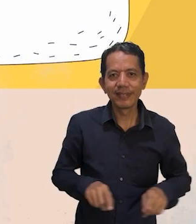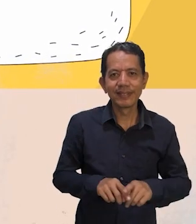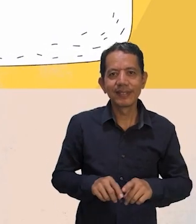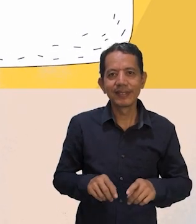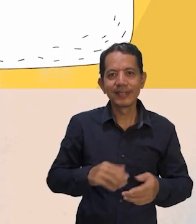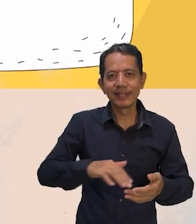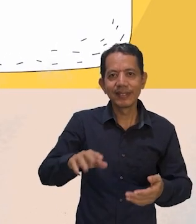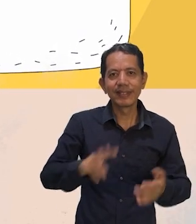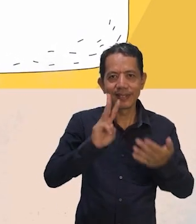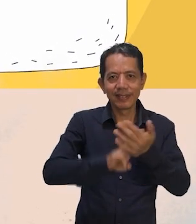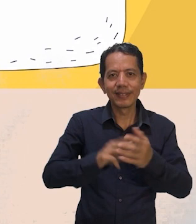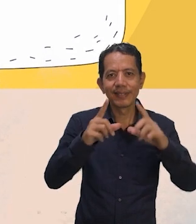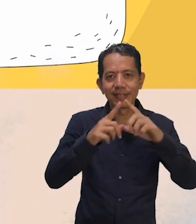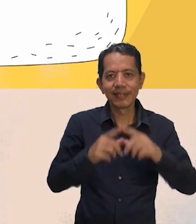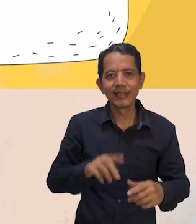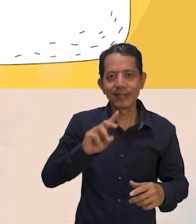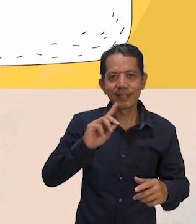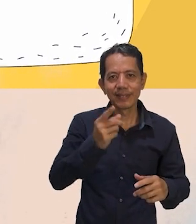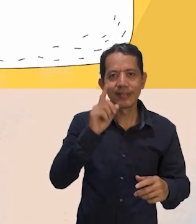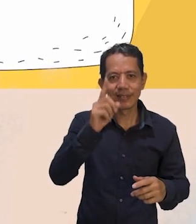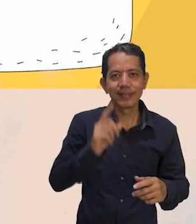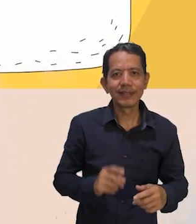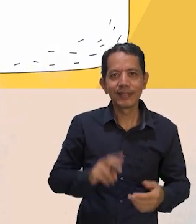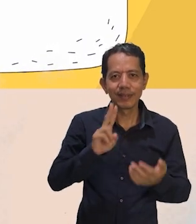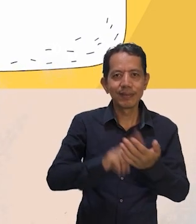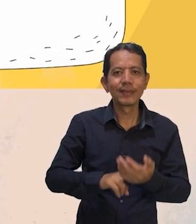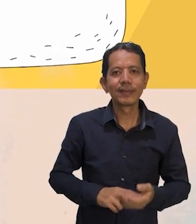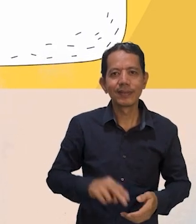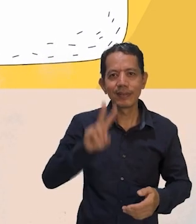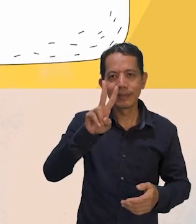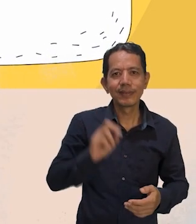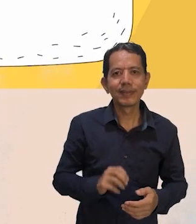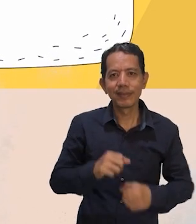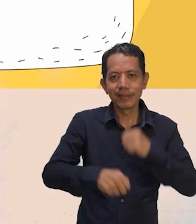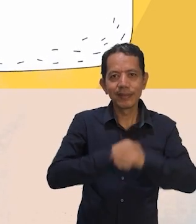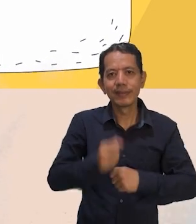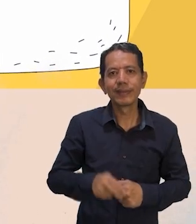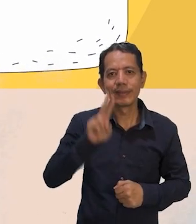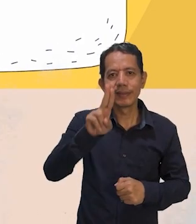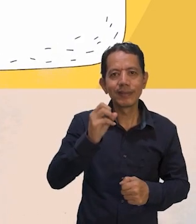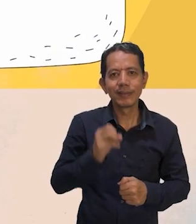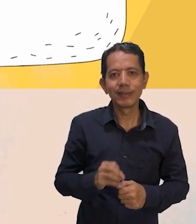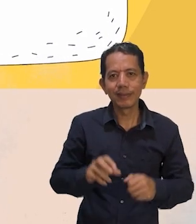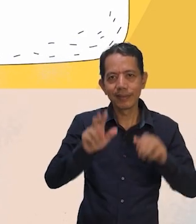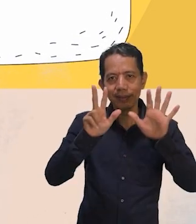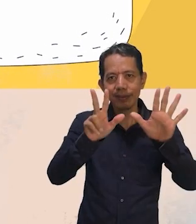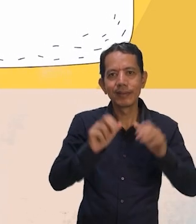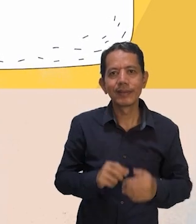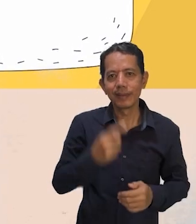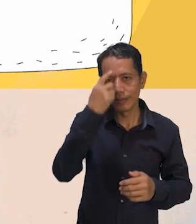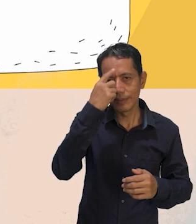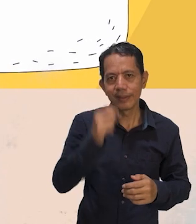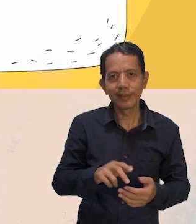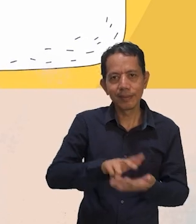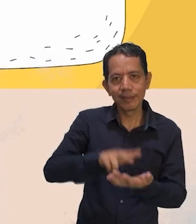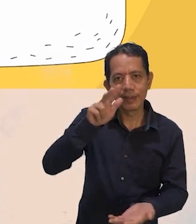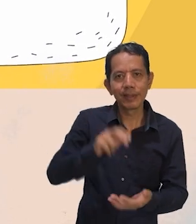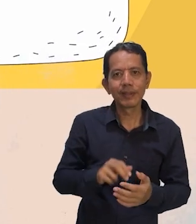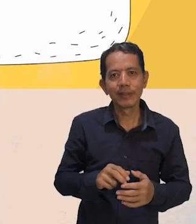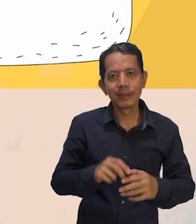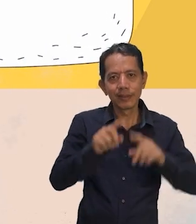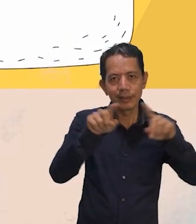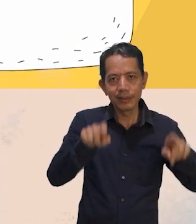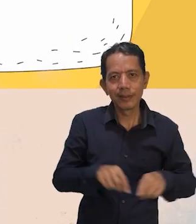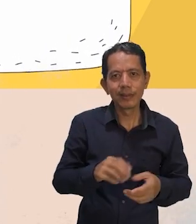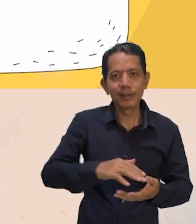Edaran Mahkamah Agung Republik Indonesia Nomor 2 Tahun 2018 tentang pemberlakuan